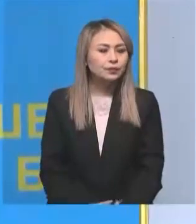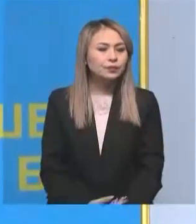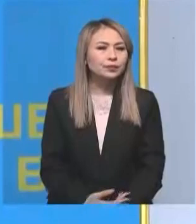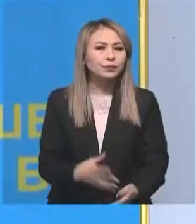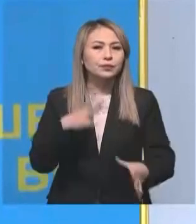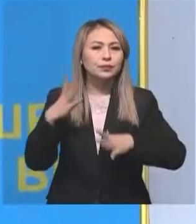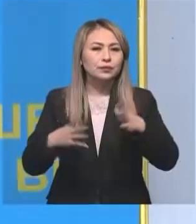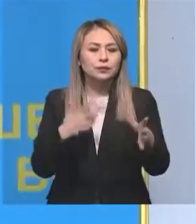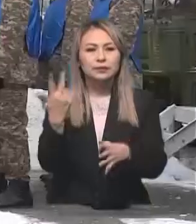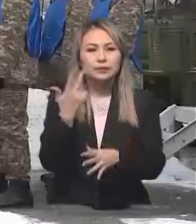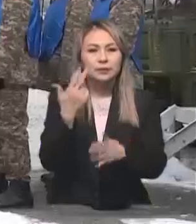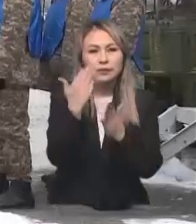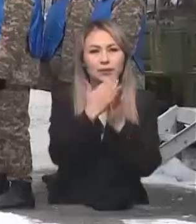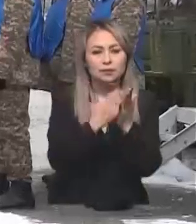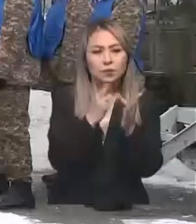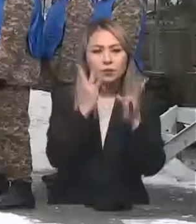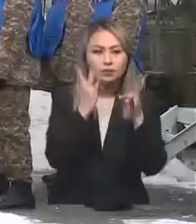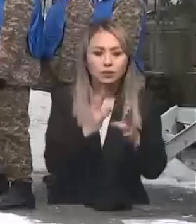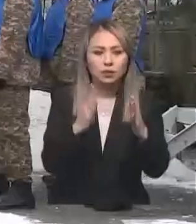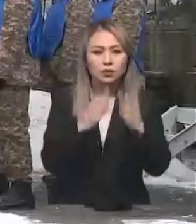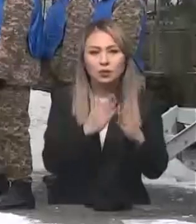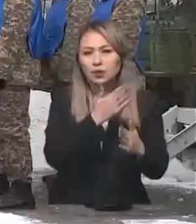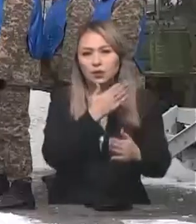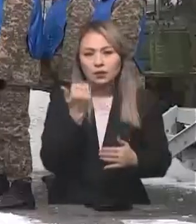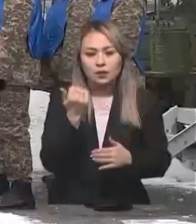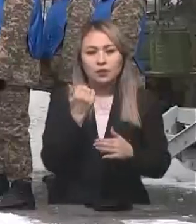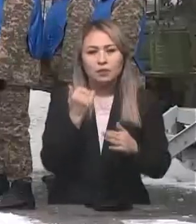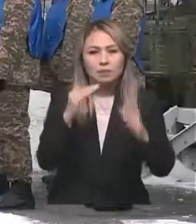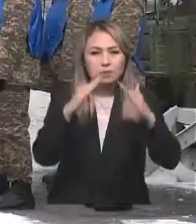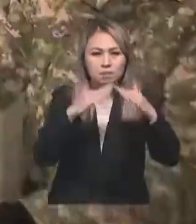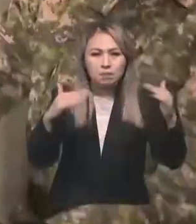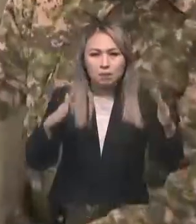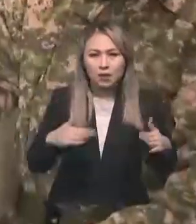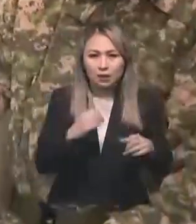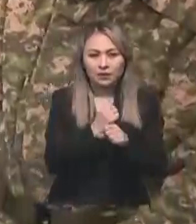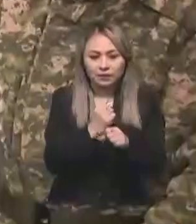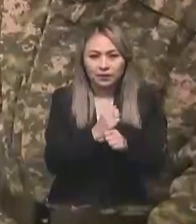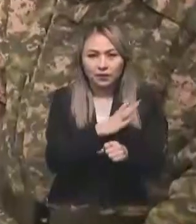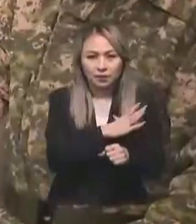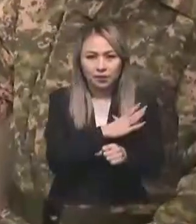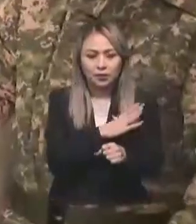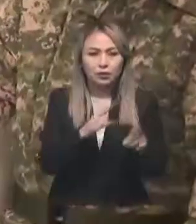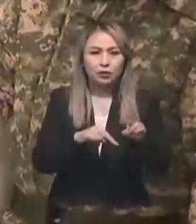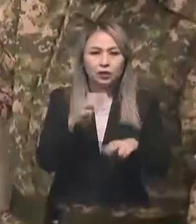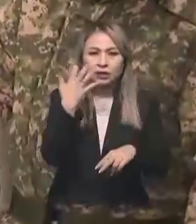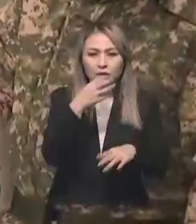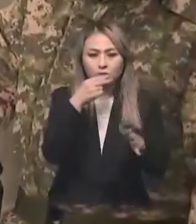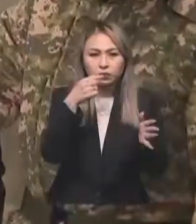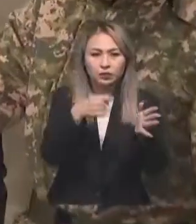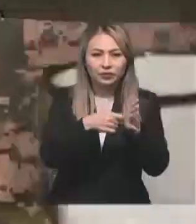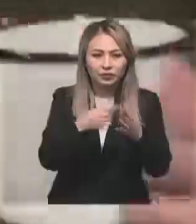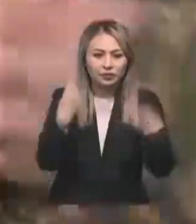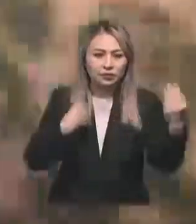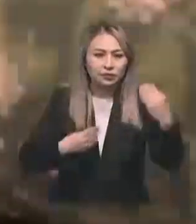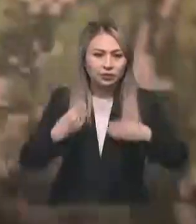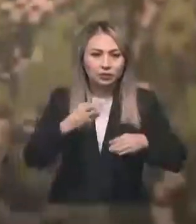Сейсмикалық жаттығудың үшінші кезеңінде зардап шеккен үйсіз қалған азаматтарға арналған палаткалар құрылды. Бұл жерде қажет жағдайда ыстық тамақ, жылы киіммен